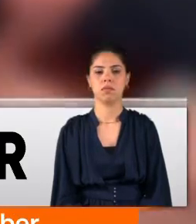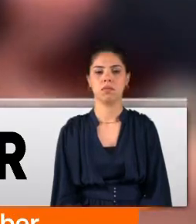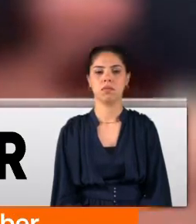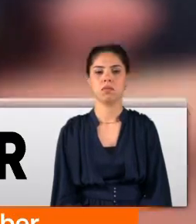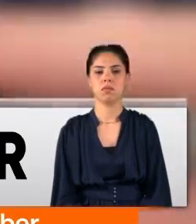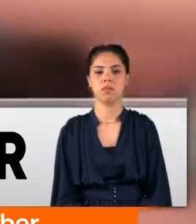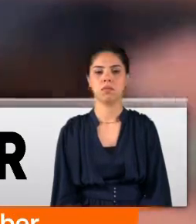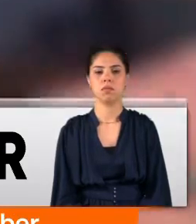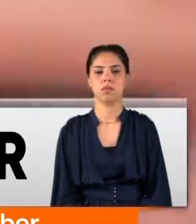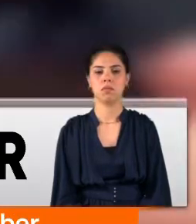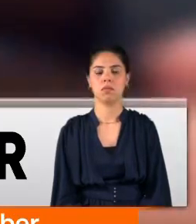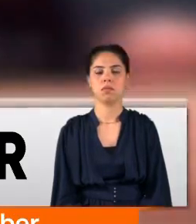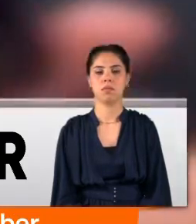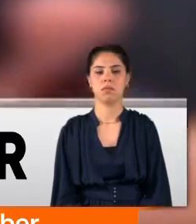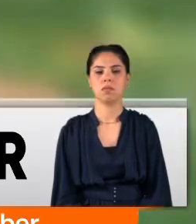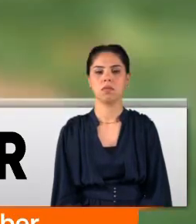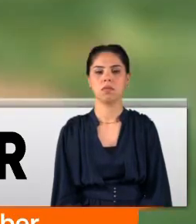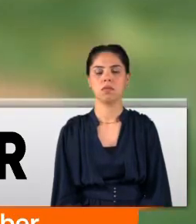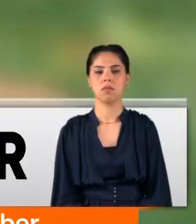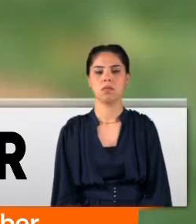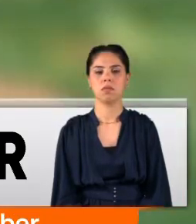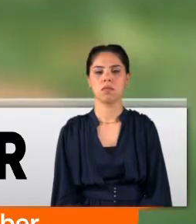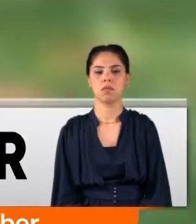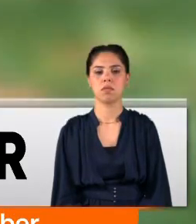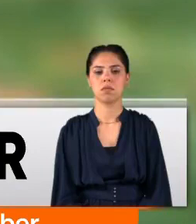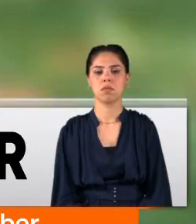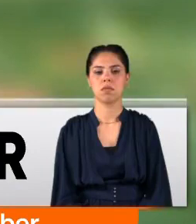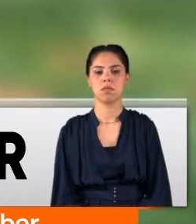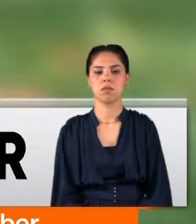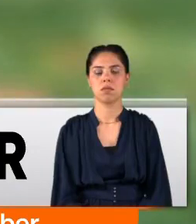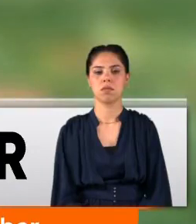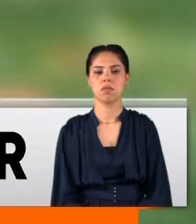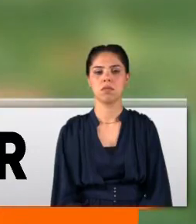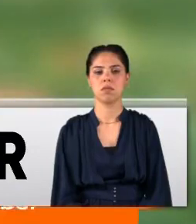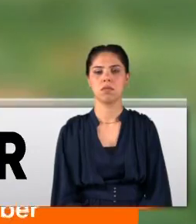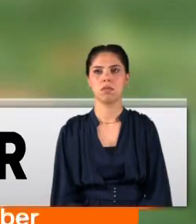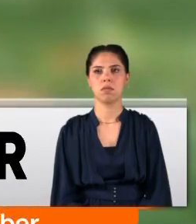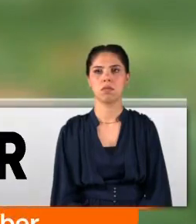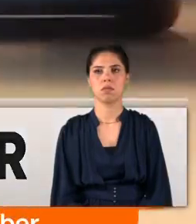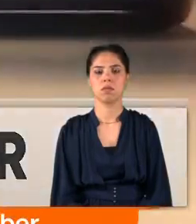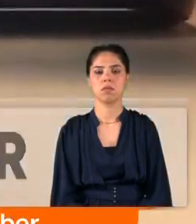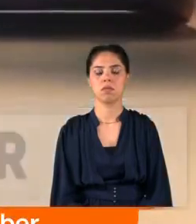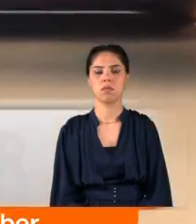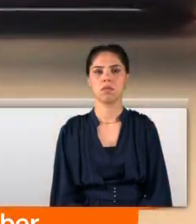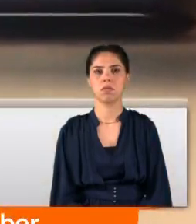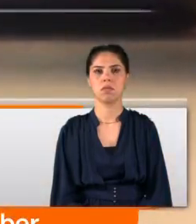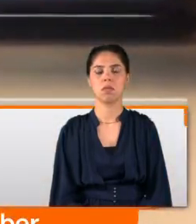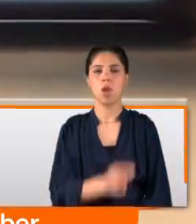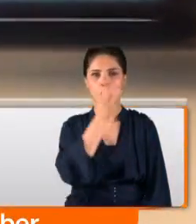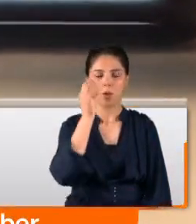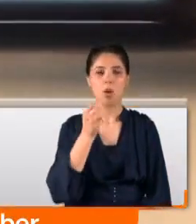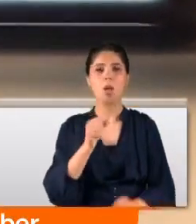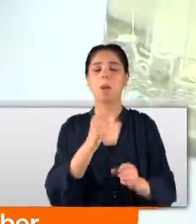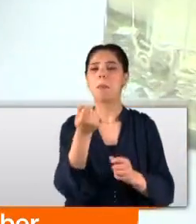şuraya gönderiyorsun, 4 TL aldık. 2 haftadır yapıyordum, her gün 140 TL alıyordum. Bütün kolay para